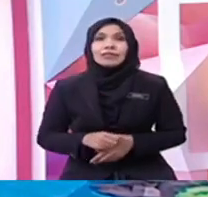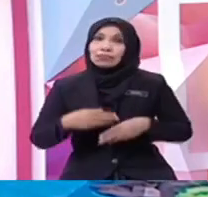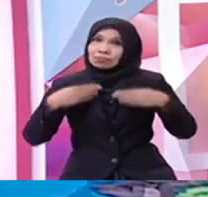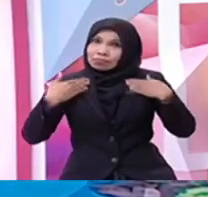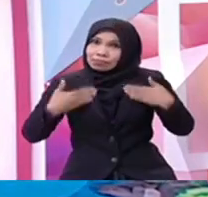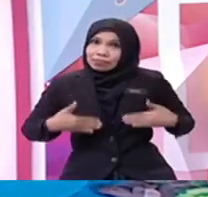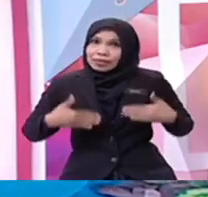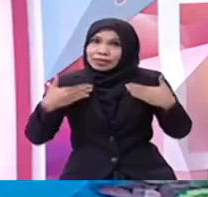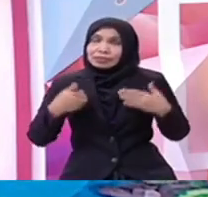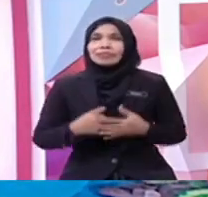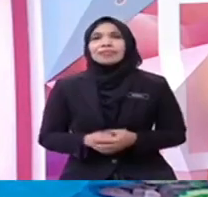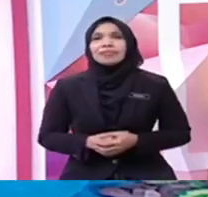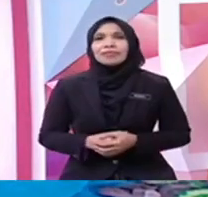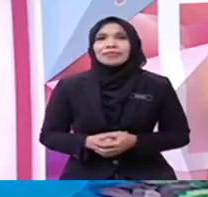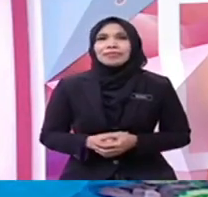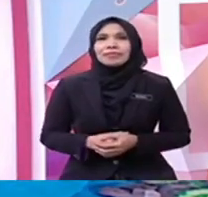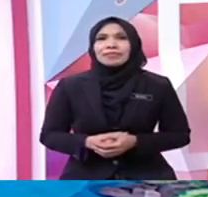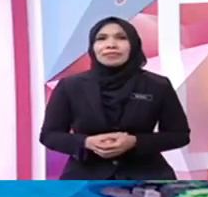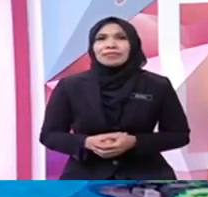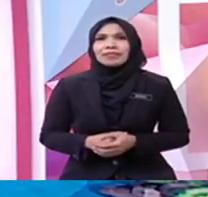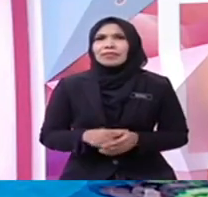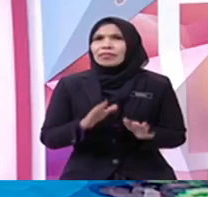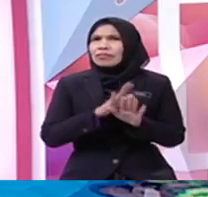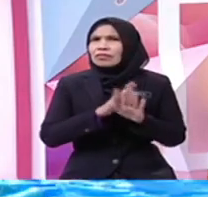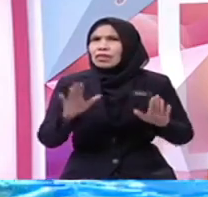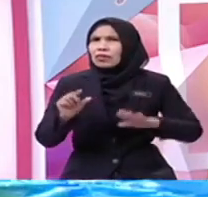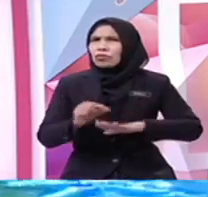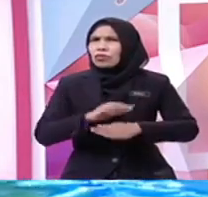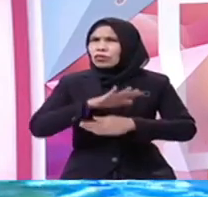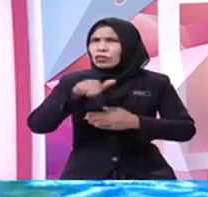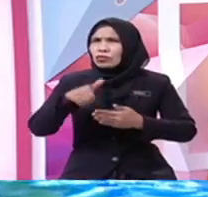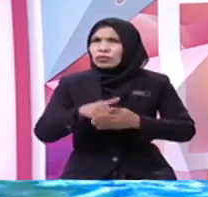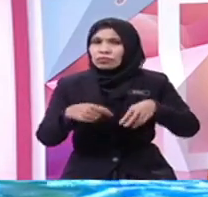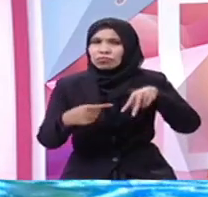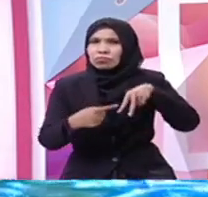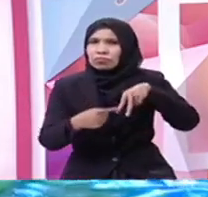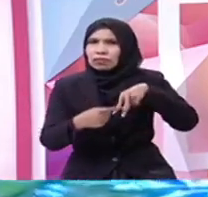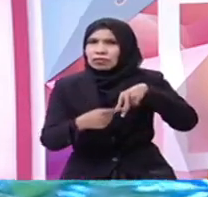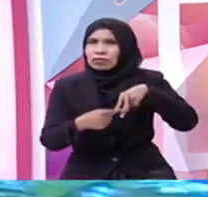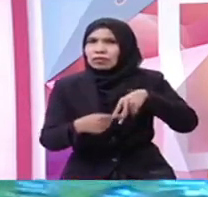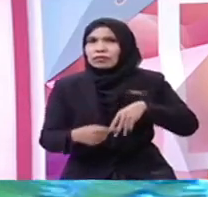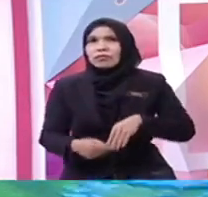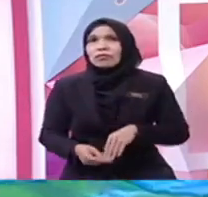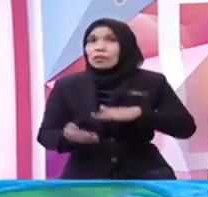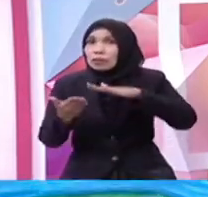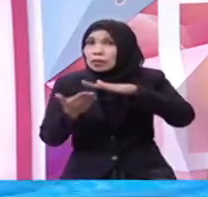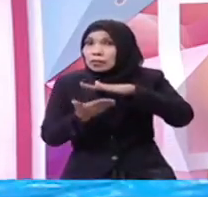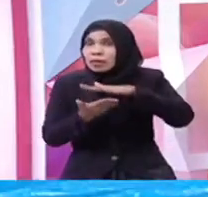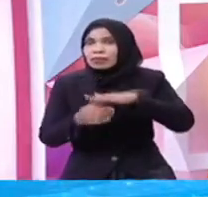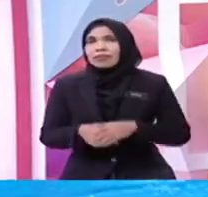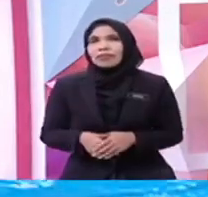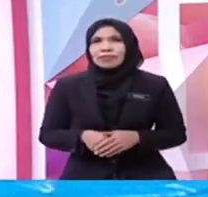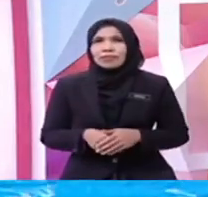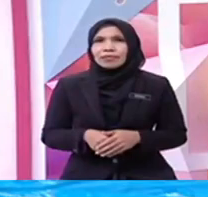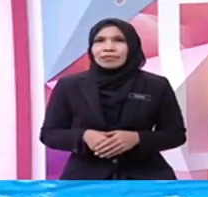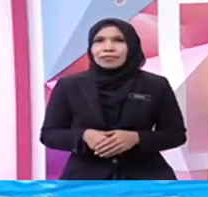kece gue betul sih ketemu tapak kaki jadi kenceng keshiki oke